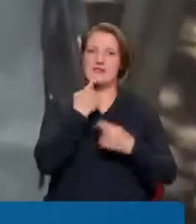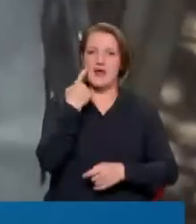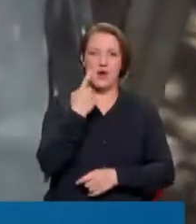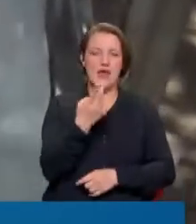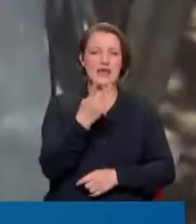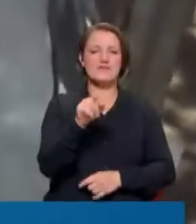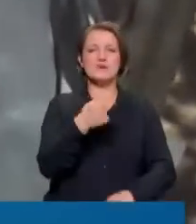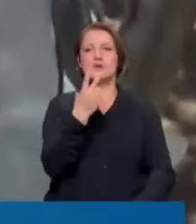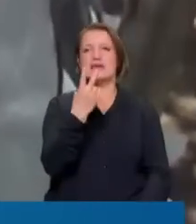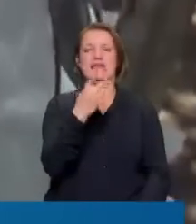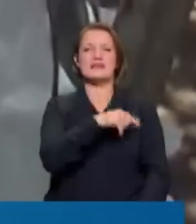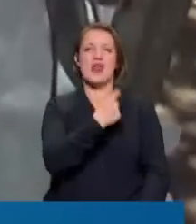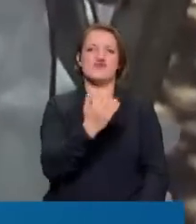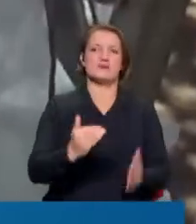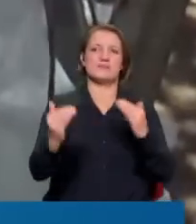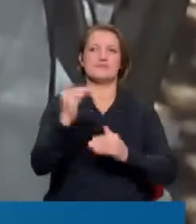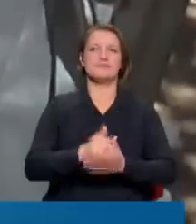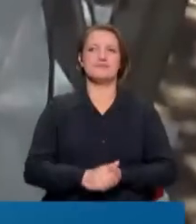24,75 derece